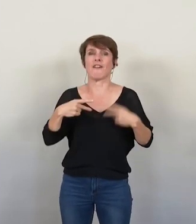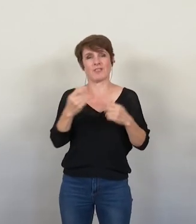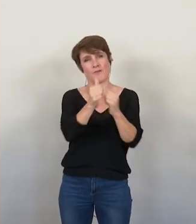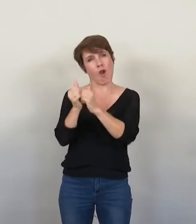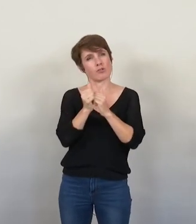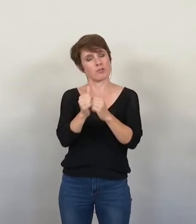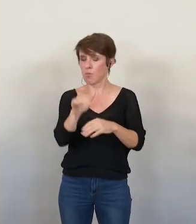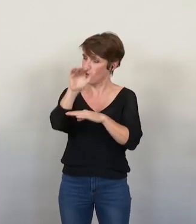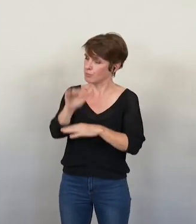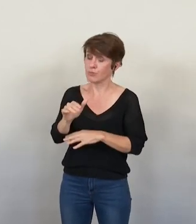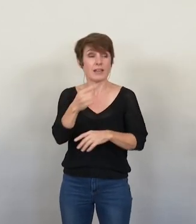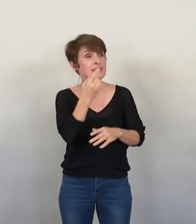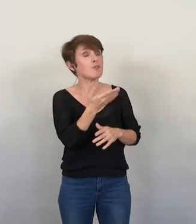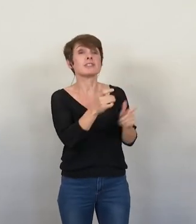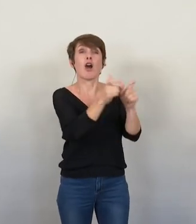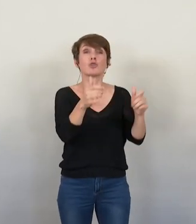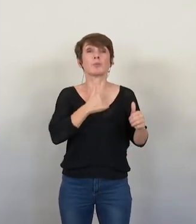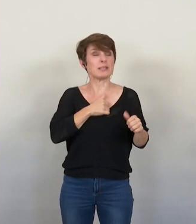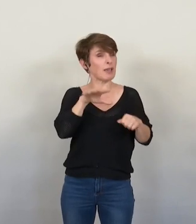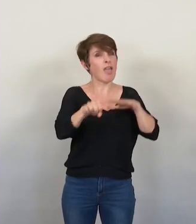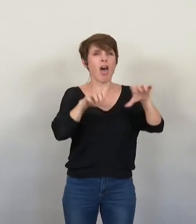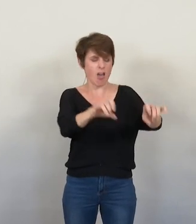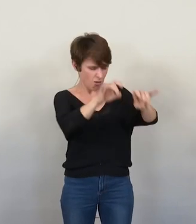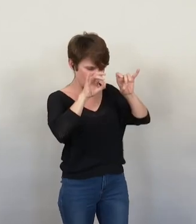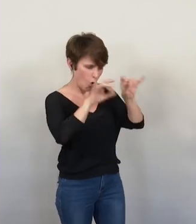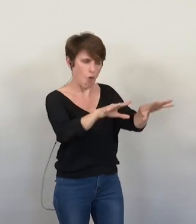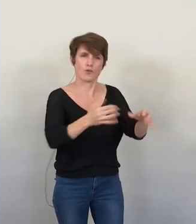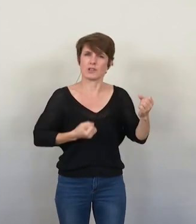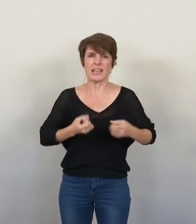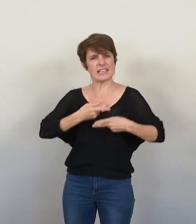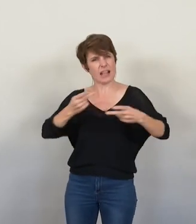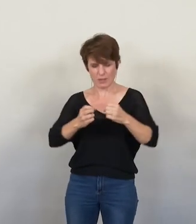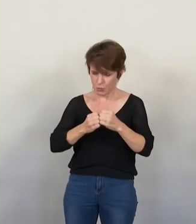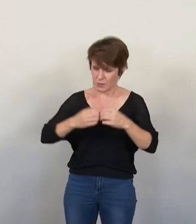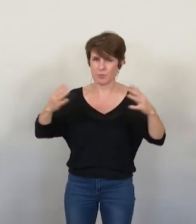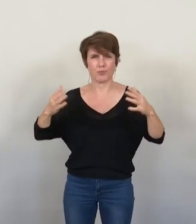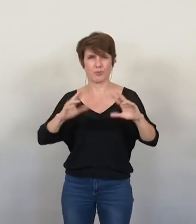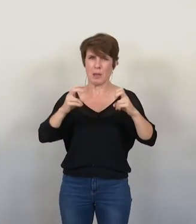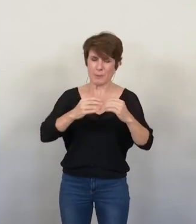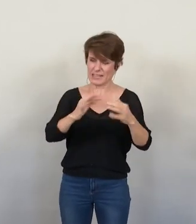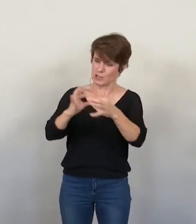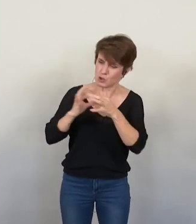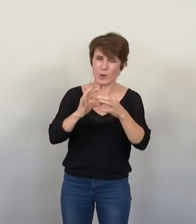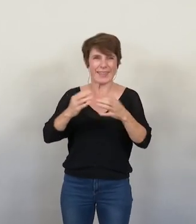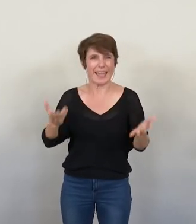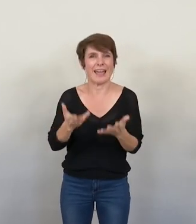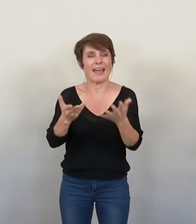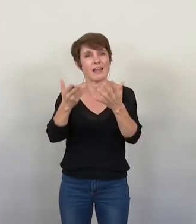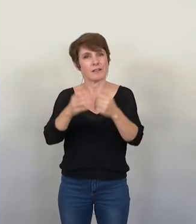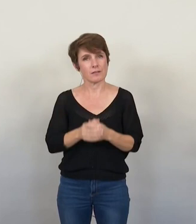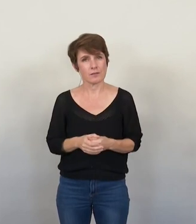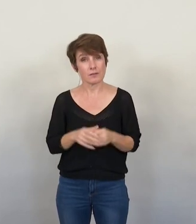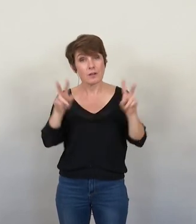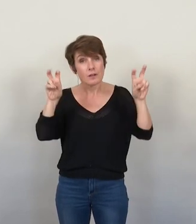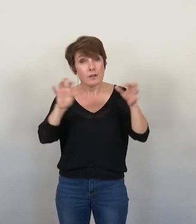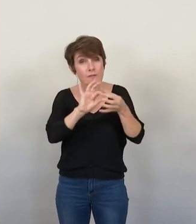refusons les privatisations ou la fermeture des services publics et développons les tarifications solidaires je répète un extrait parce que